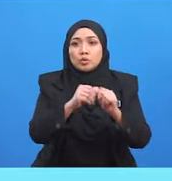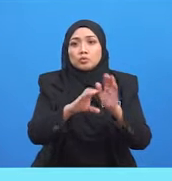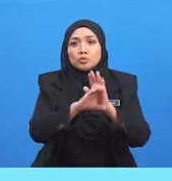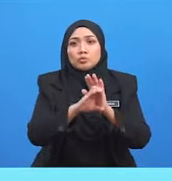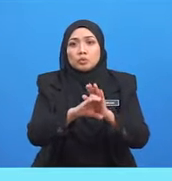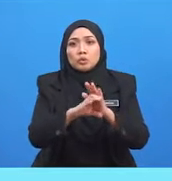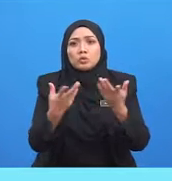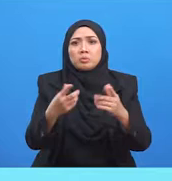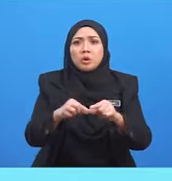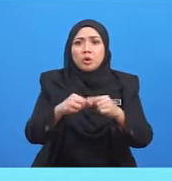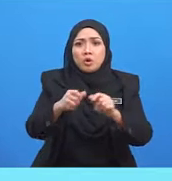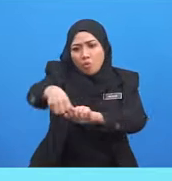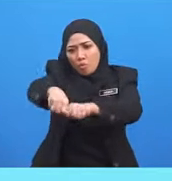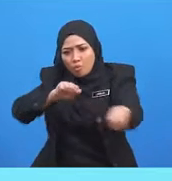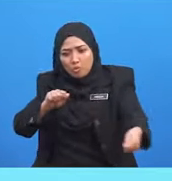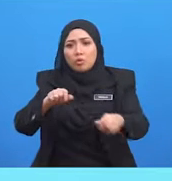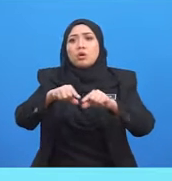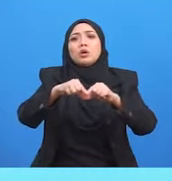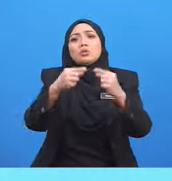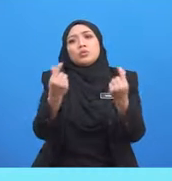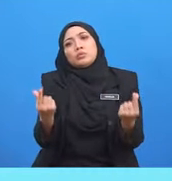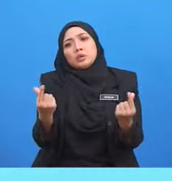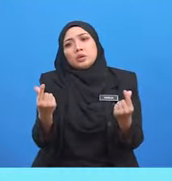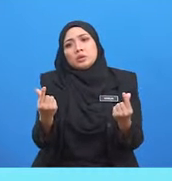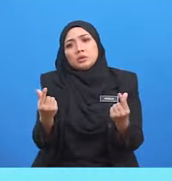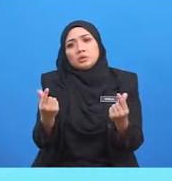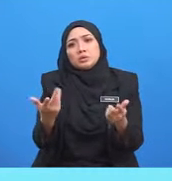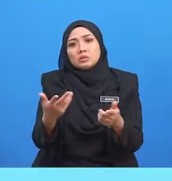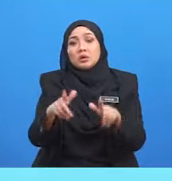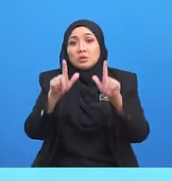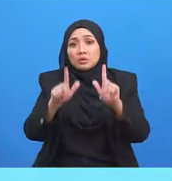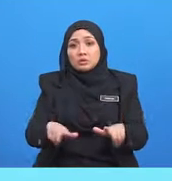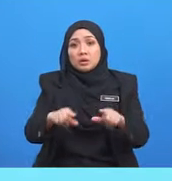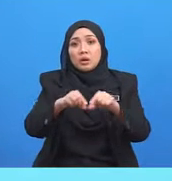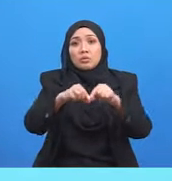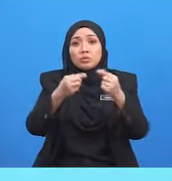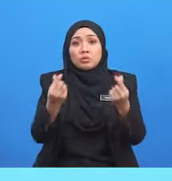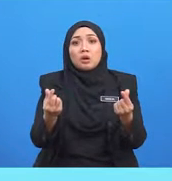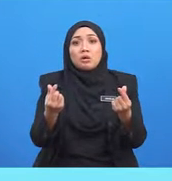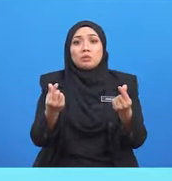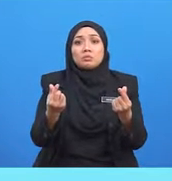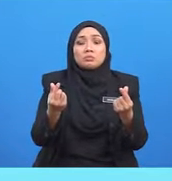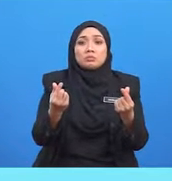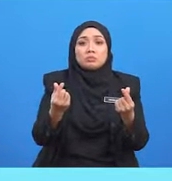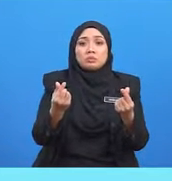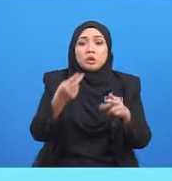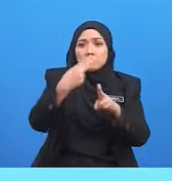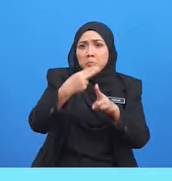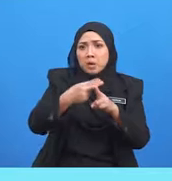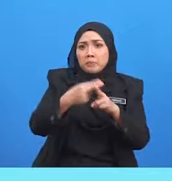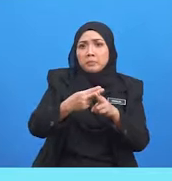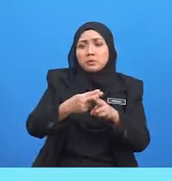ibadat agama lain, mengoyak mushaf Al-Quran atau meletakkan ayat suci